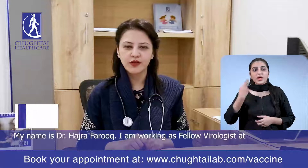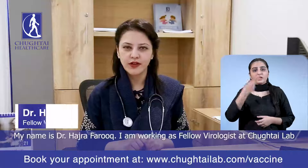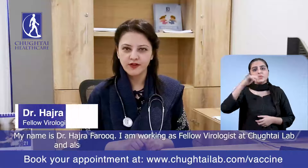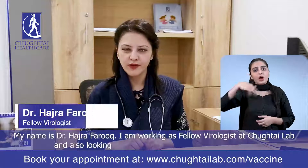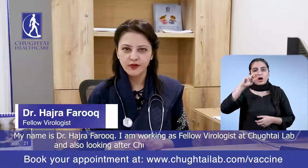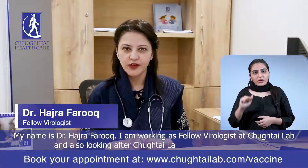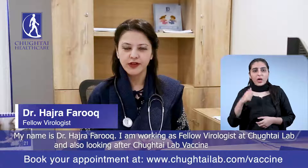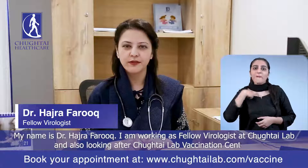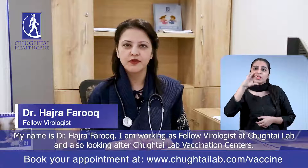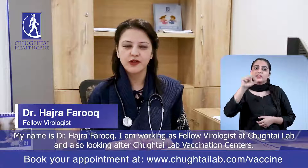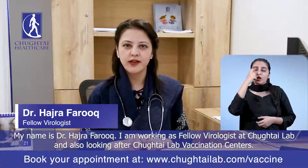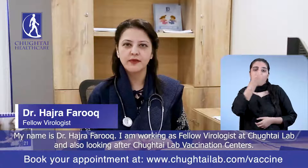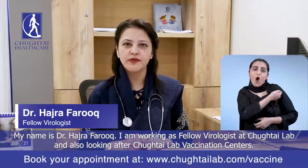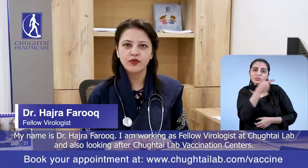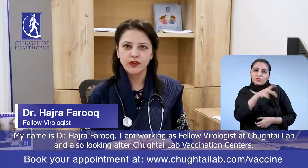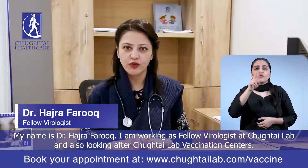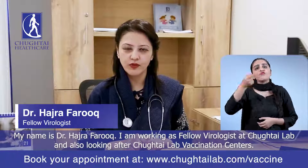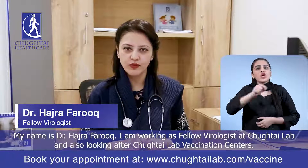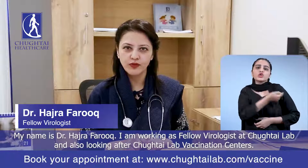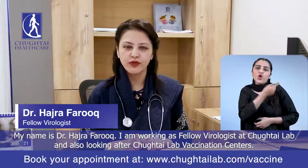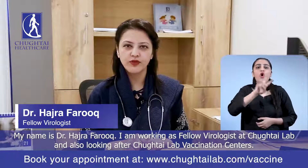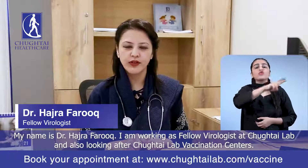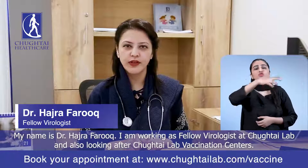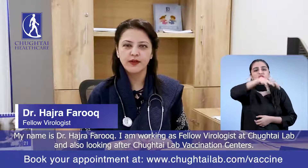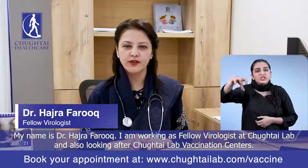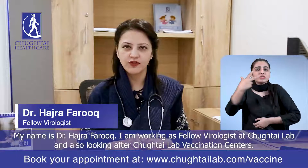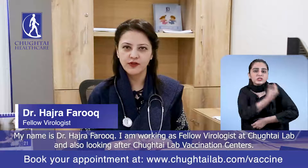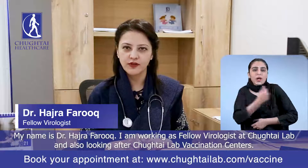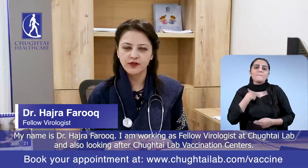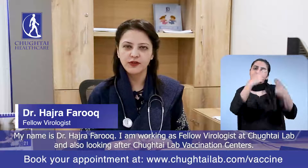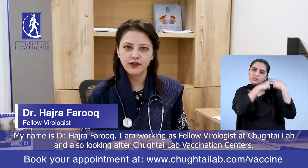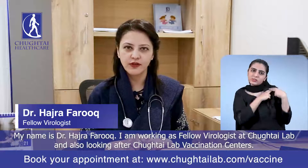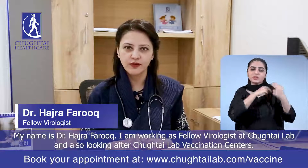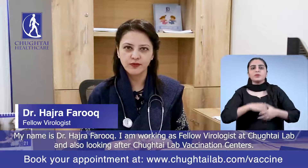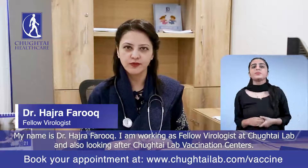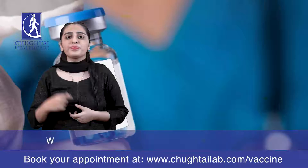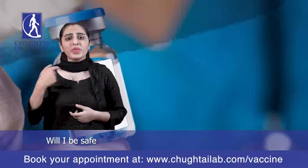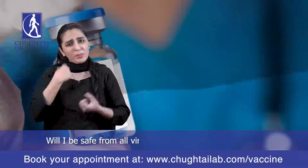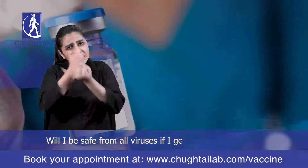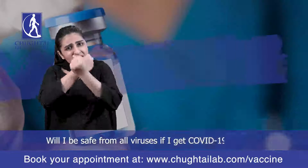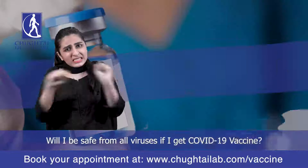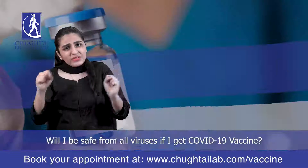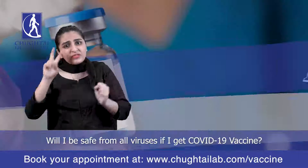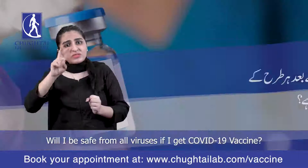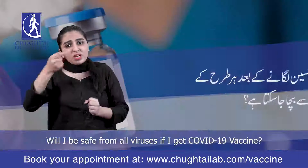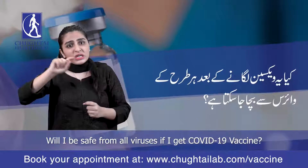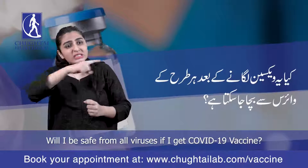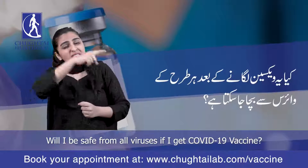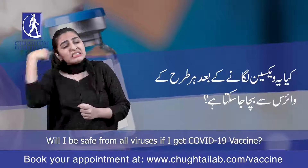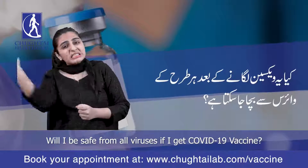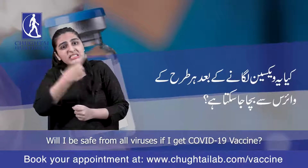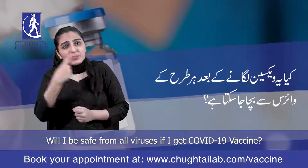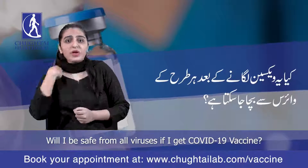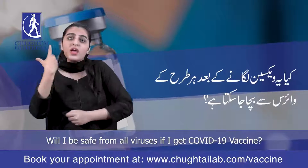मेरा नाम डॉक्टर हाजरा फारूक है। मैं चुगताई लैब में फेलो वायरोलॉजिस्ट हूँ और चुगताई लैब वैक्सीनेशन सेंटर्स को देख रही हूँ।